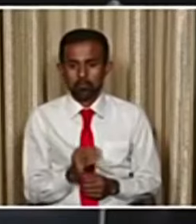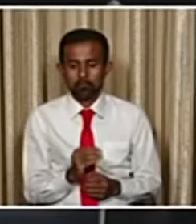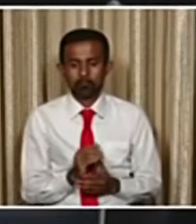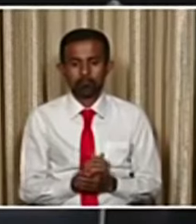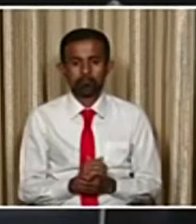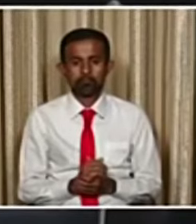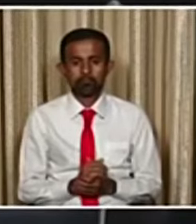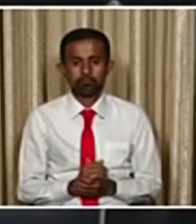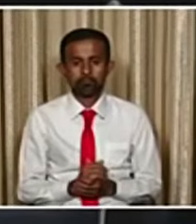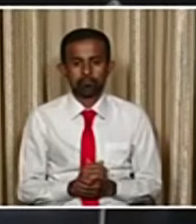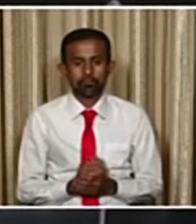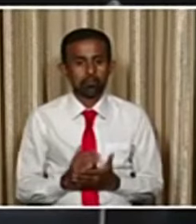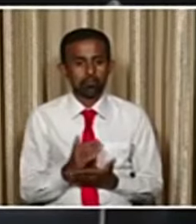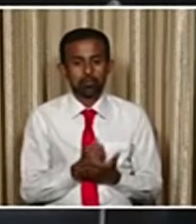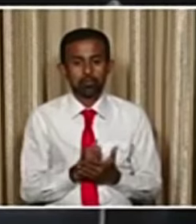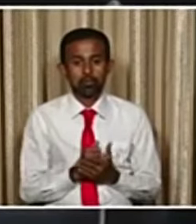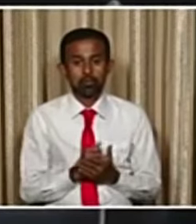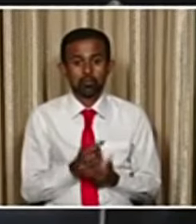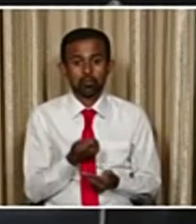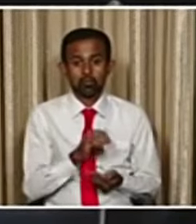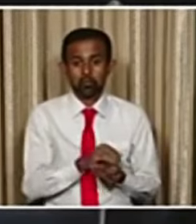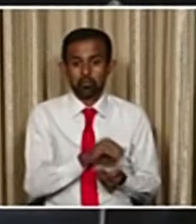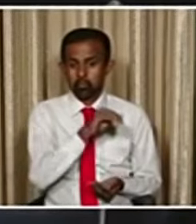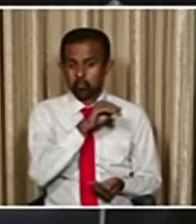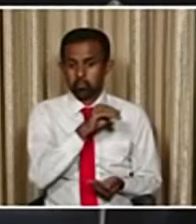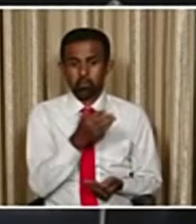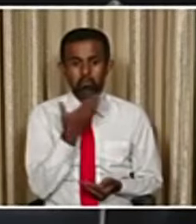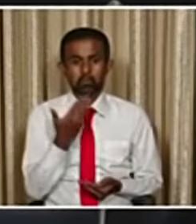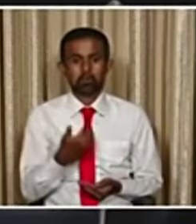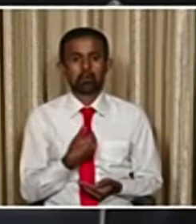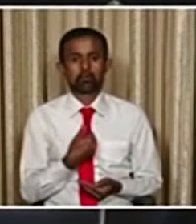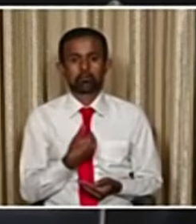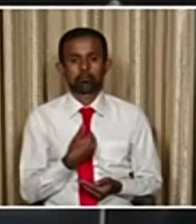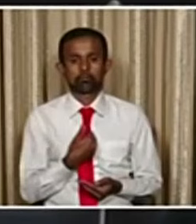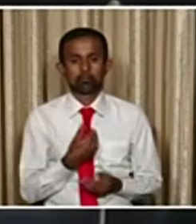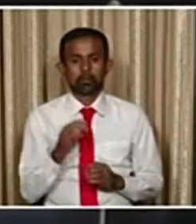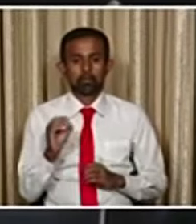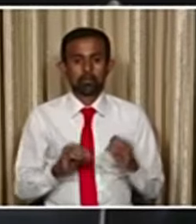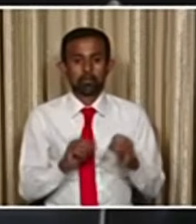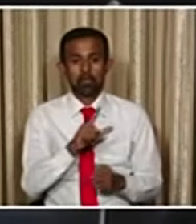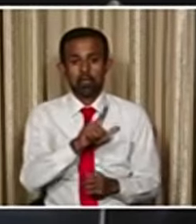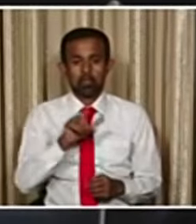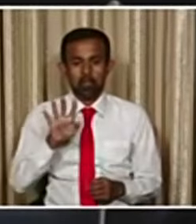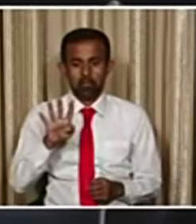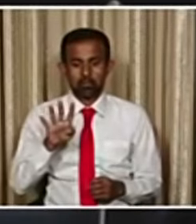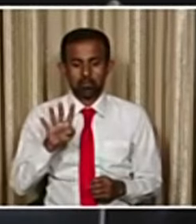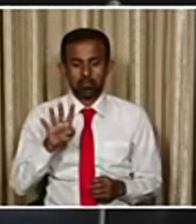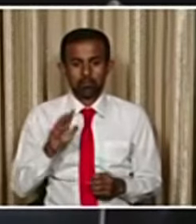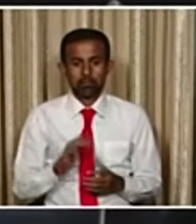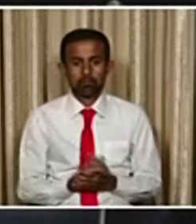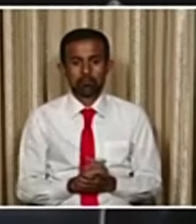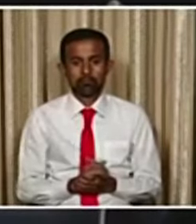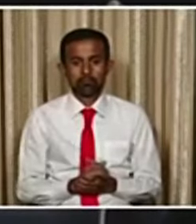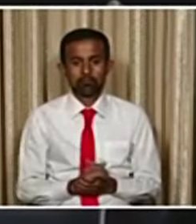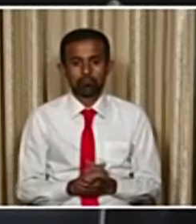නම්, සම්පූර්ණ සංචිතය වැඩි කරගන්න පුළුවන් වුණා නම්, 74%කට ගිය